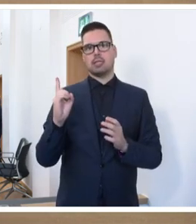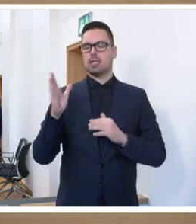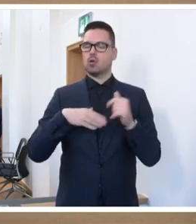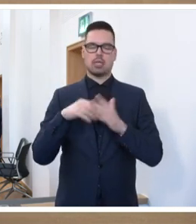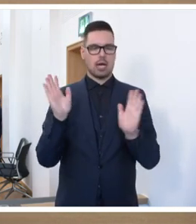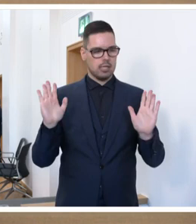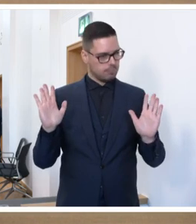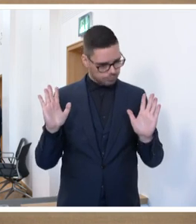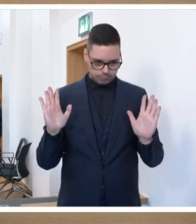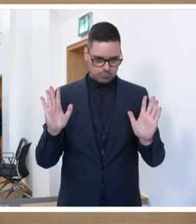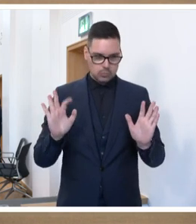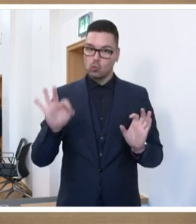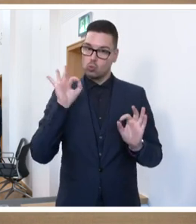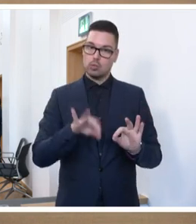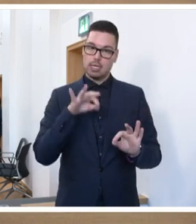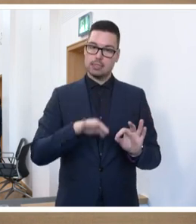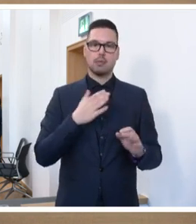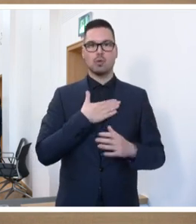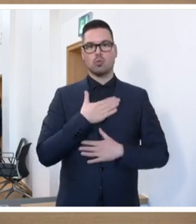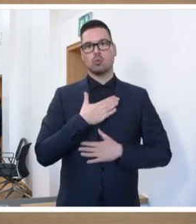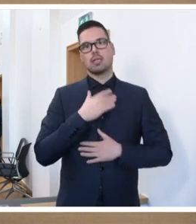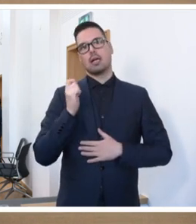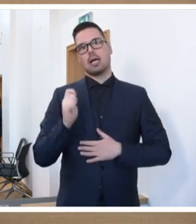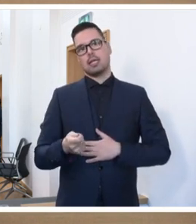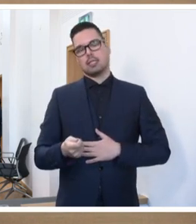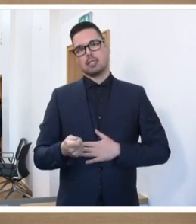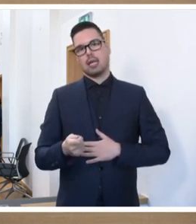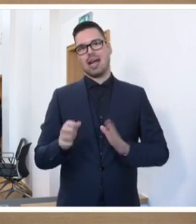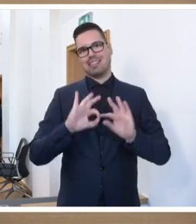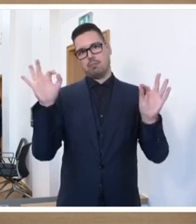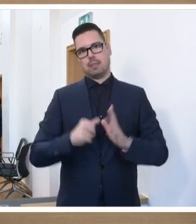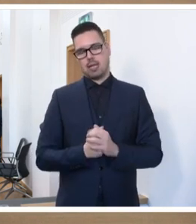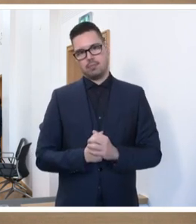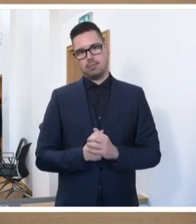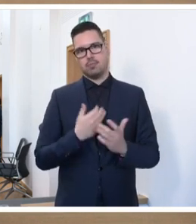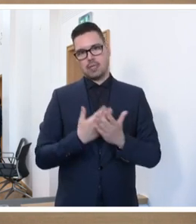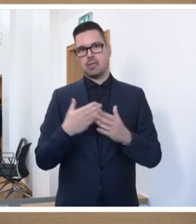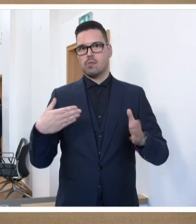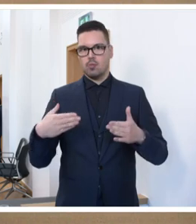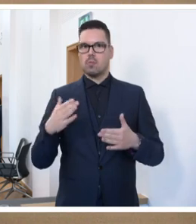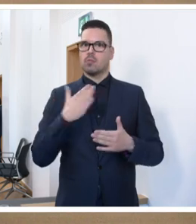enthalten müssen. Es stehen gute Ansätze darin, aber unser Antrag ist wesentlich umfassender. Deshalb werbe ich